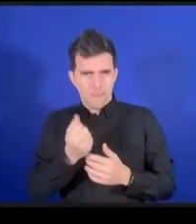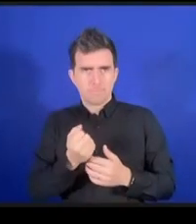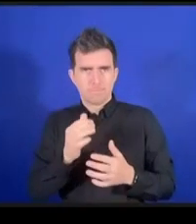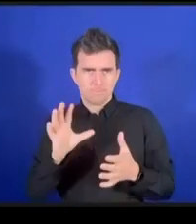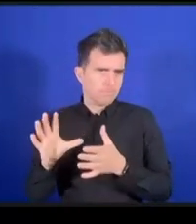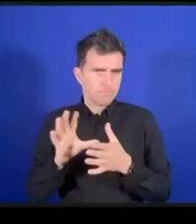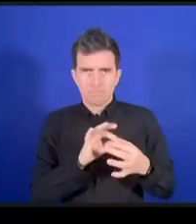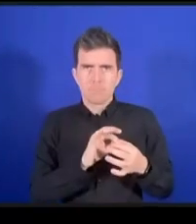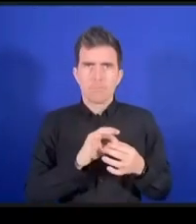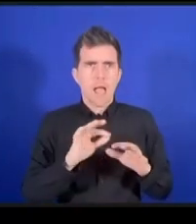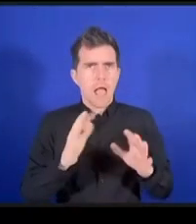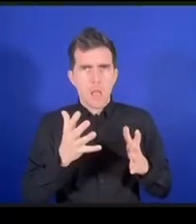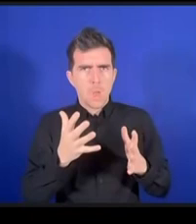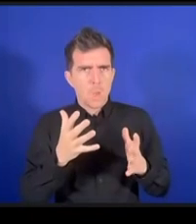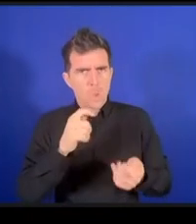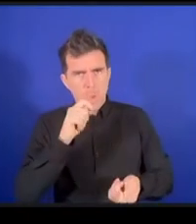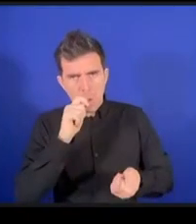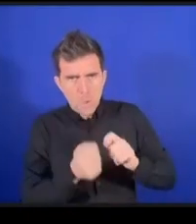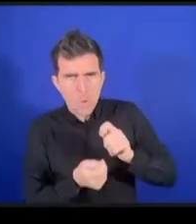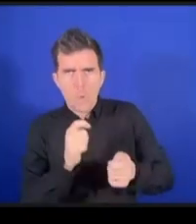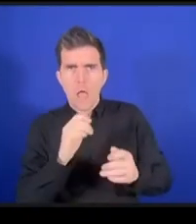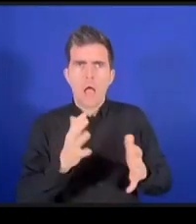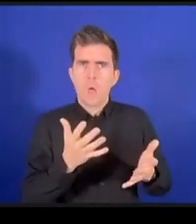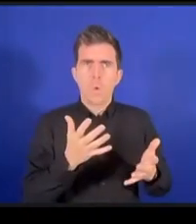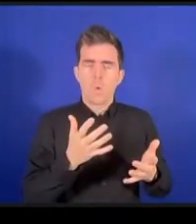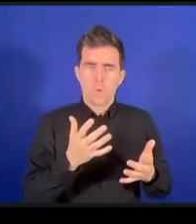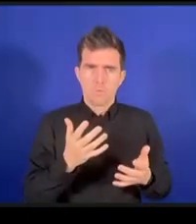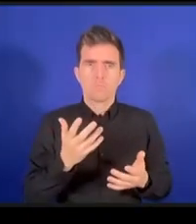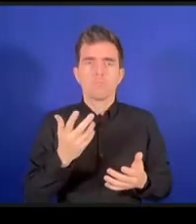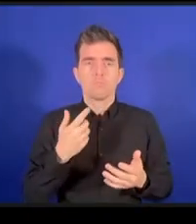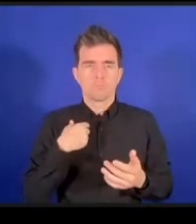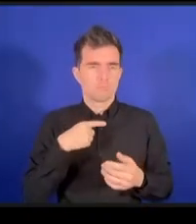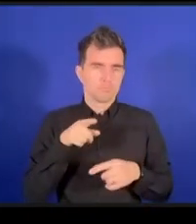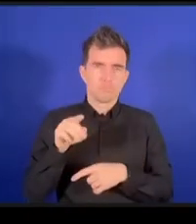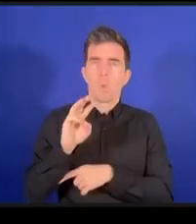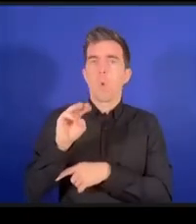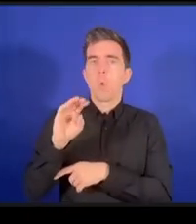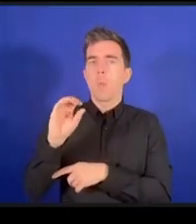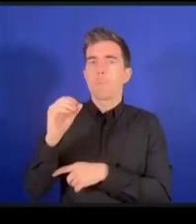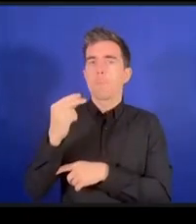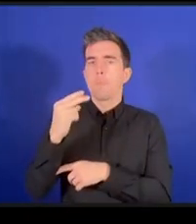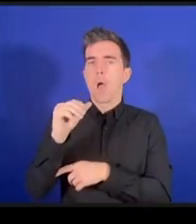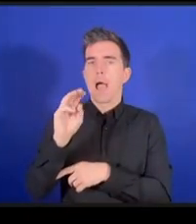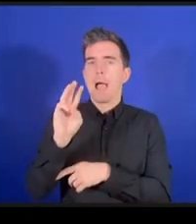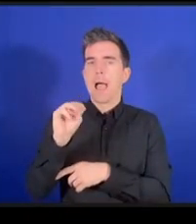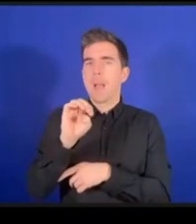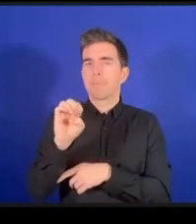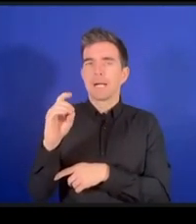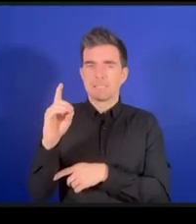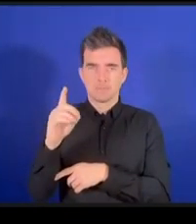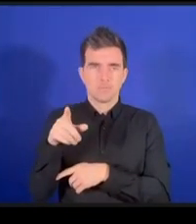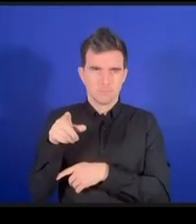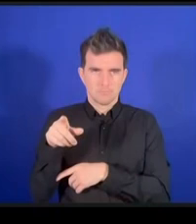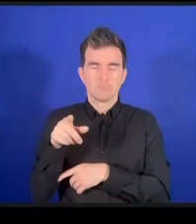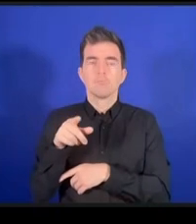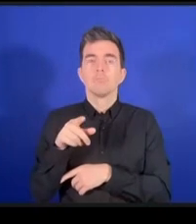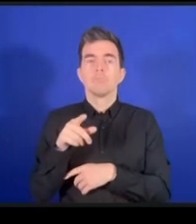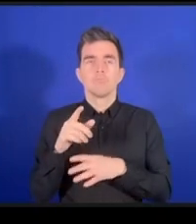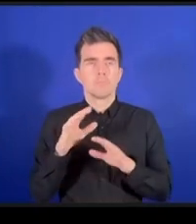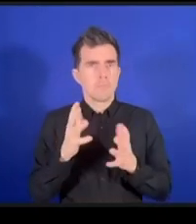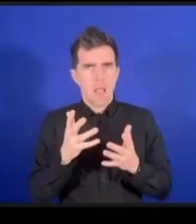нам сказал на то как они продолжают свою работу Я готов выслушать мнение наших